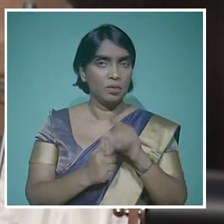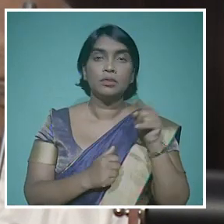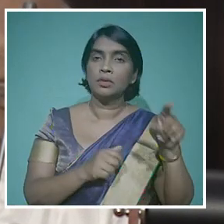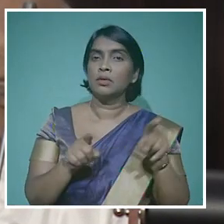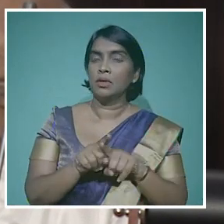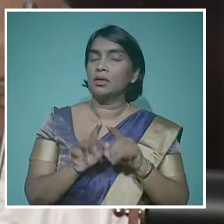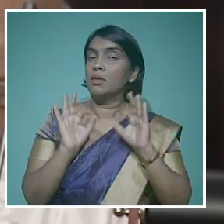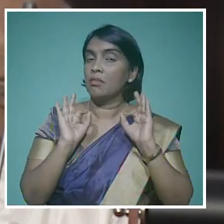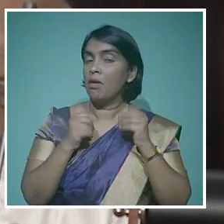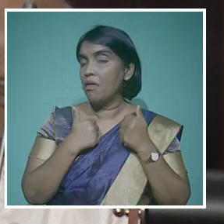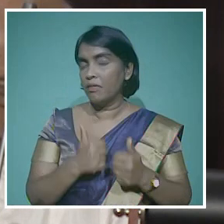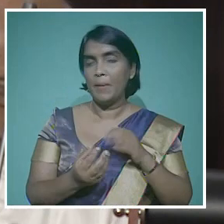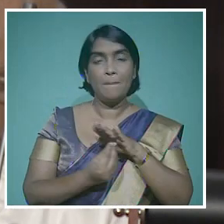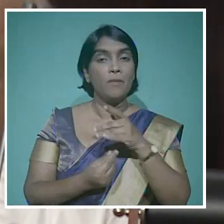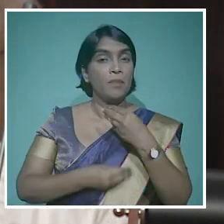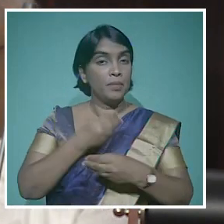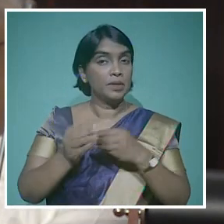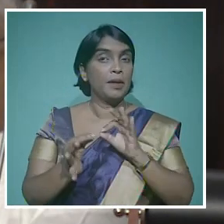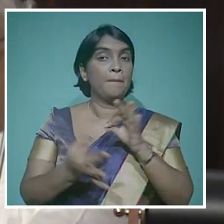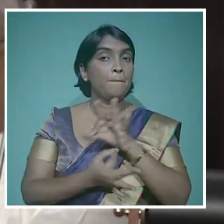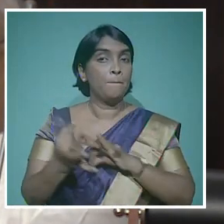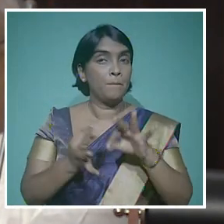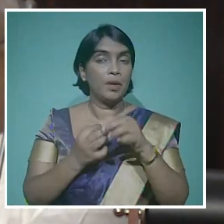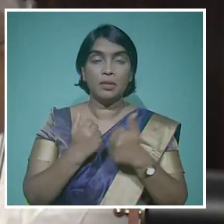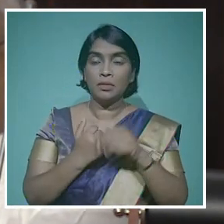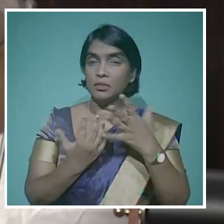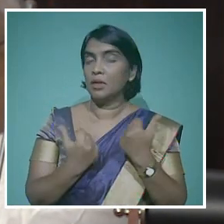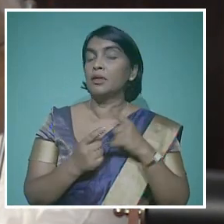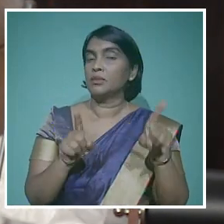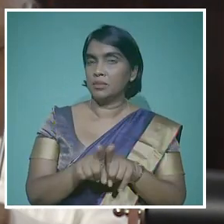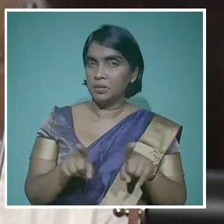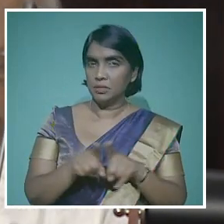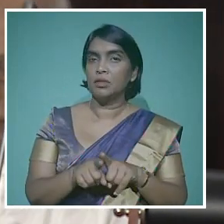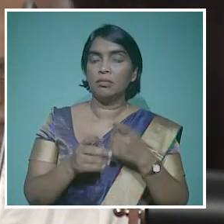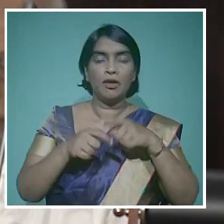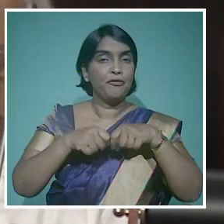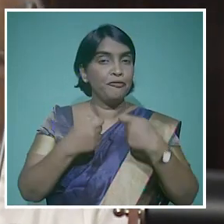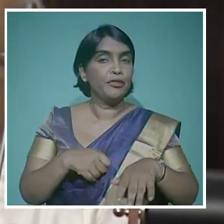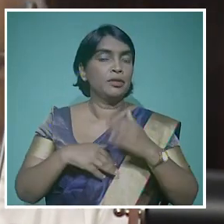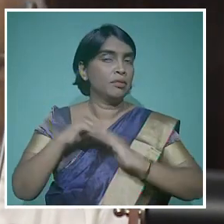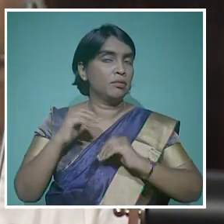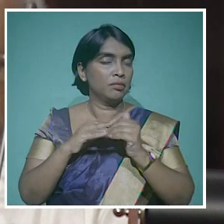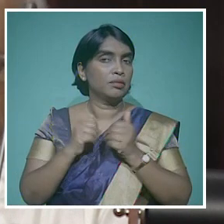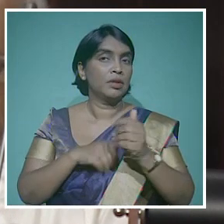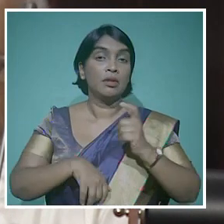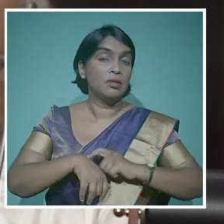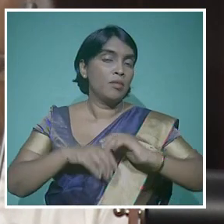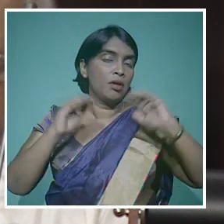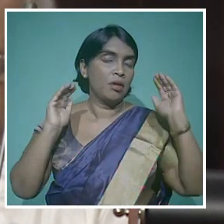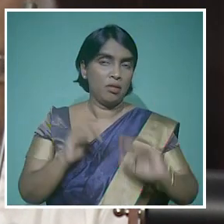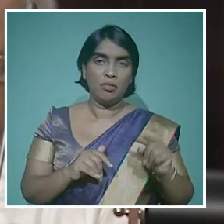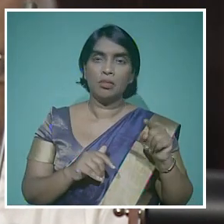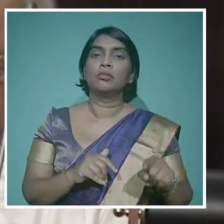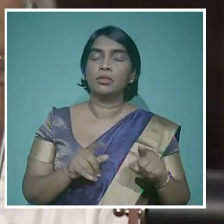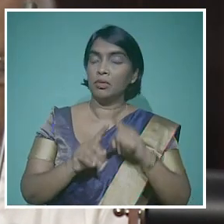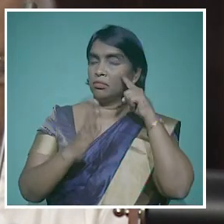අනුව යහපත් ව්‍යාපාර පරිසරයක් නිර්මාණය කිරීමට හැකි වෙන පරිදි පිළිවෙය කියා පටිපාටියා කාලය අවම කිරීමට